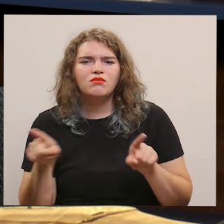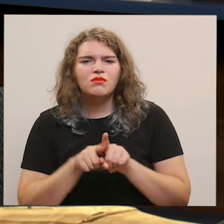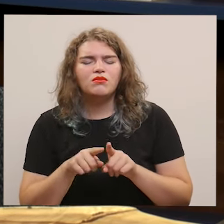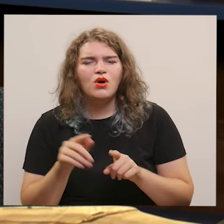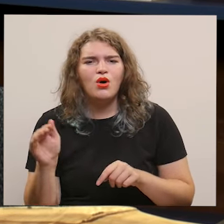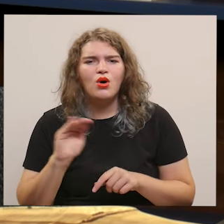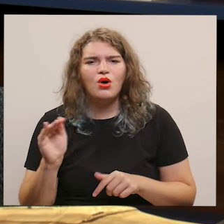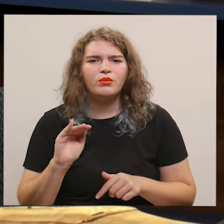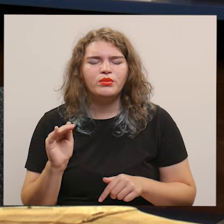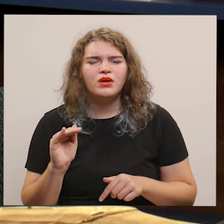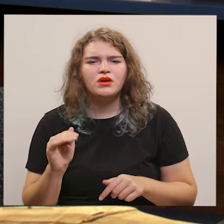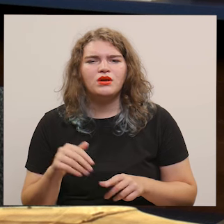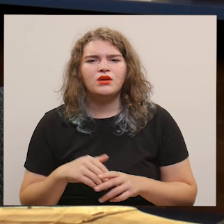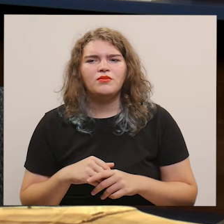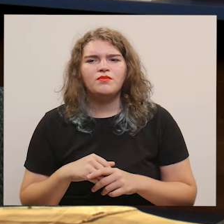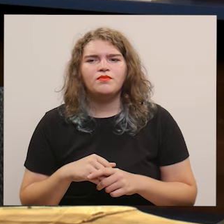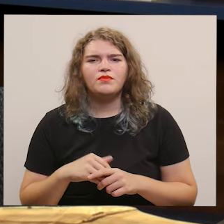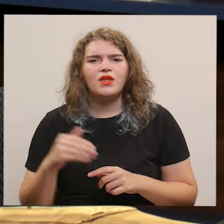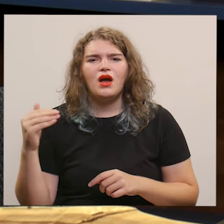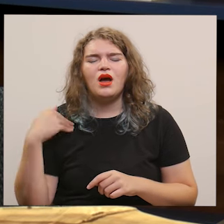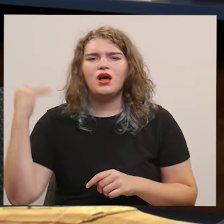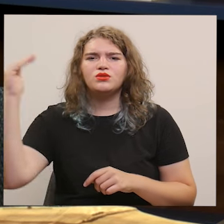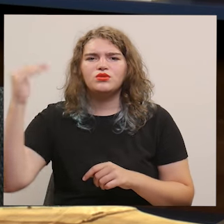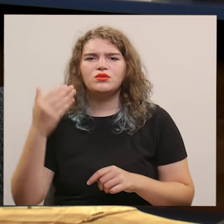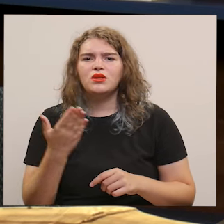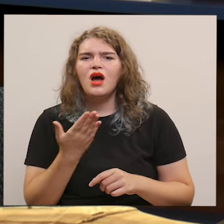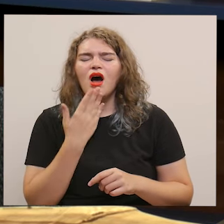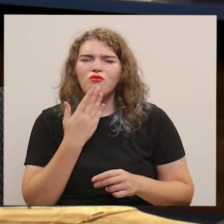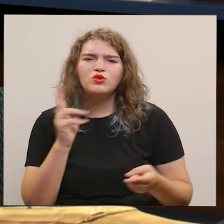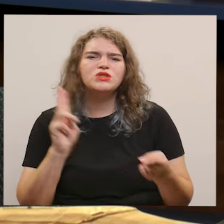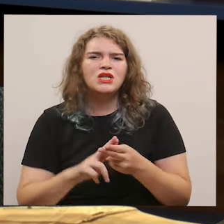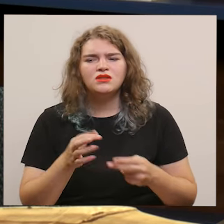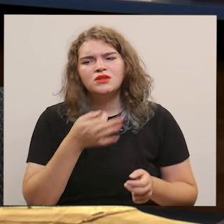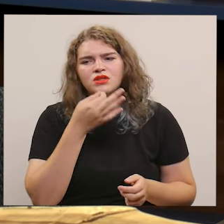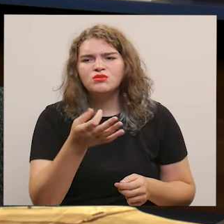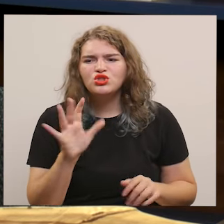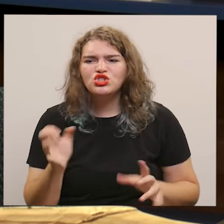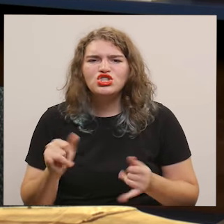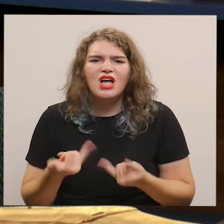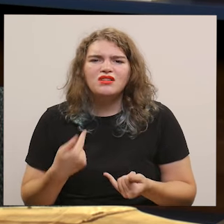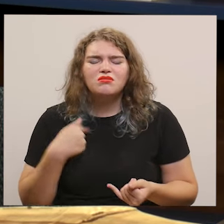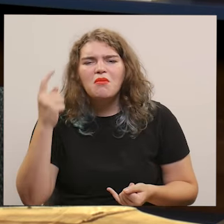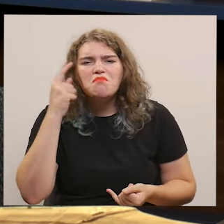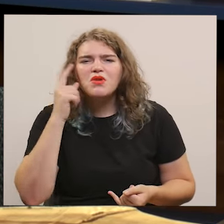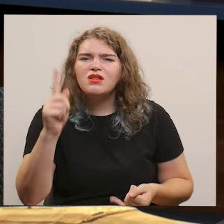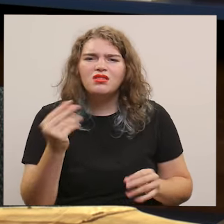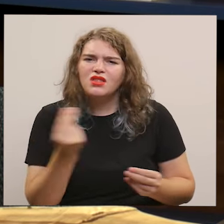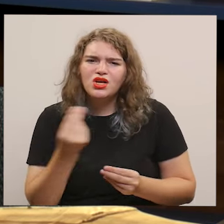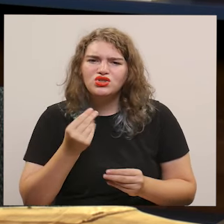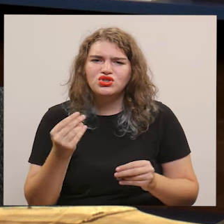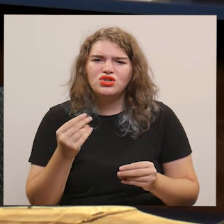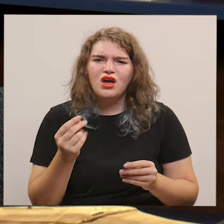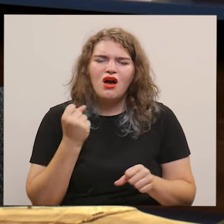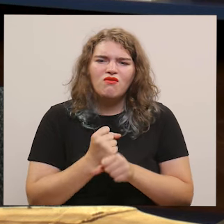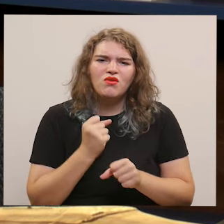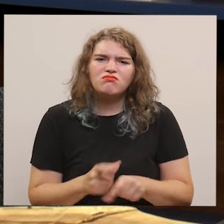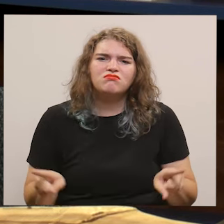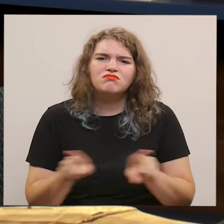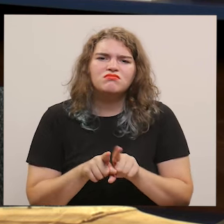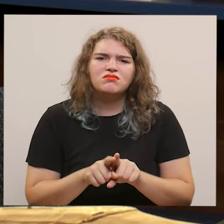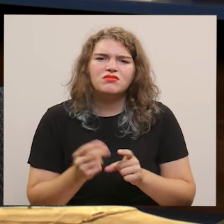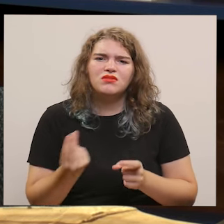și copil fiind și adult fiind, am avut îndrăzneala să-l confrunt și să-l întreb ce a fost în mintea lui și de ce a făcut așa și de